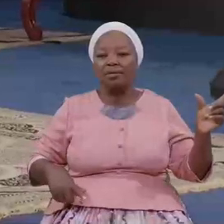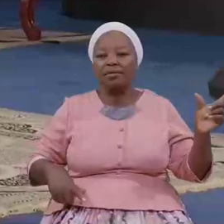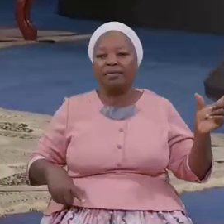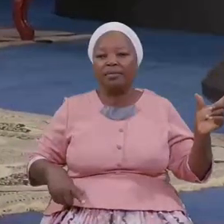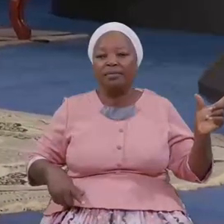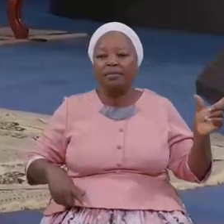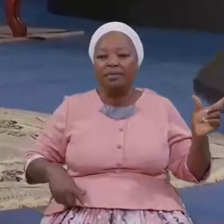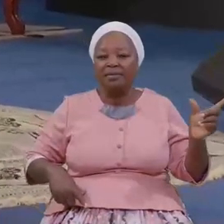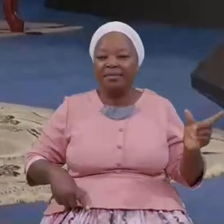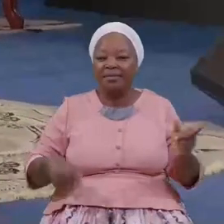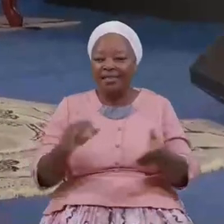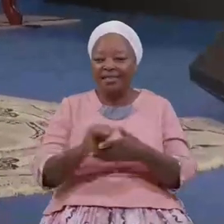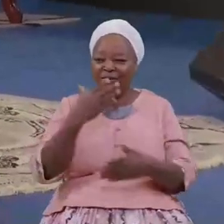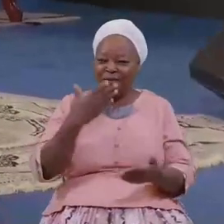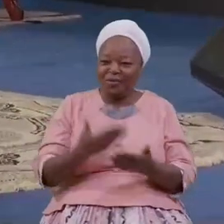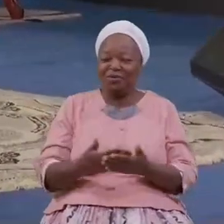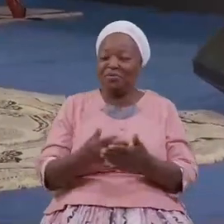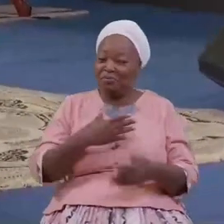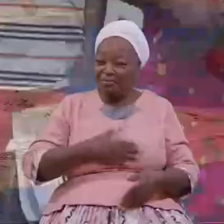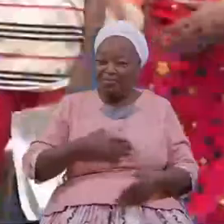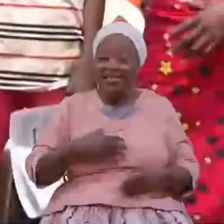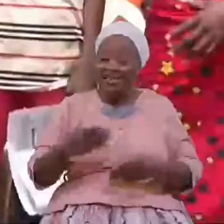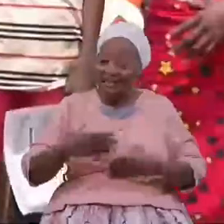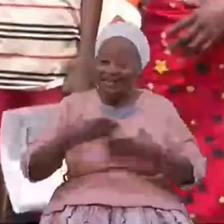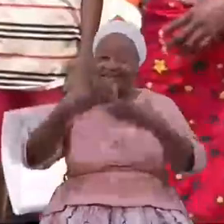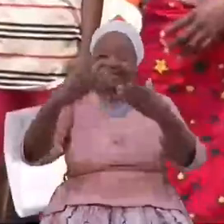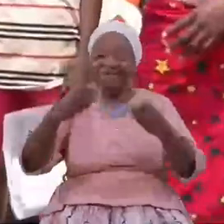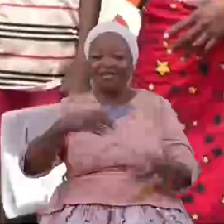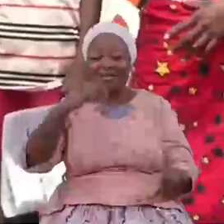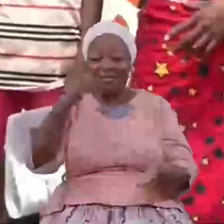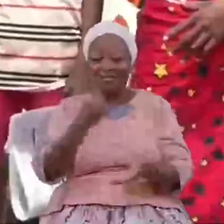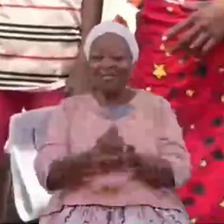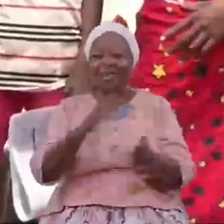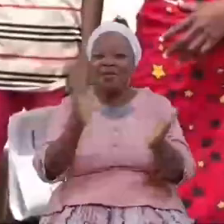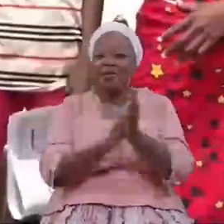C'est bon, mais faites-le plus grand que cela. Gloire à Dieu.